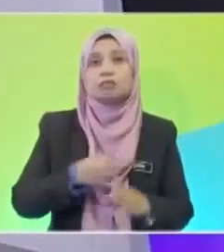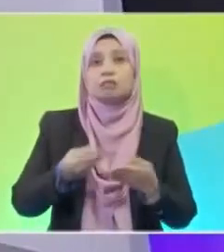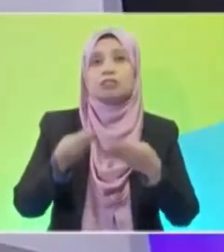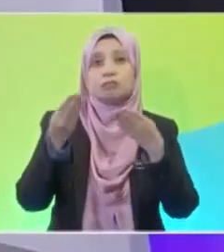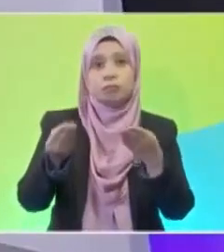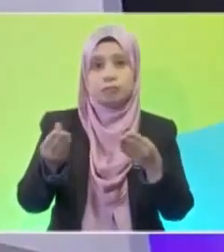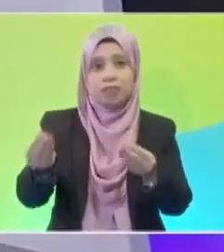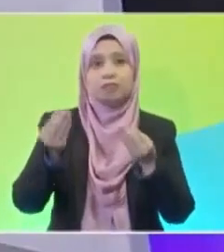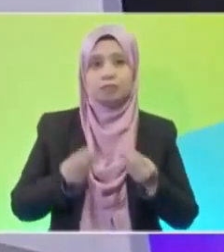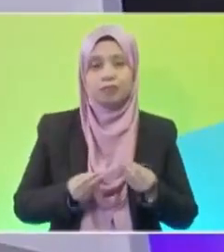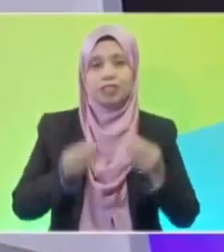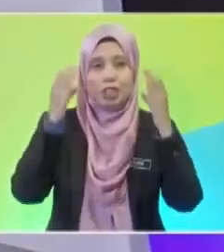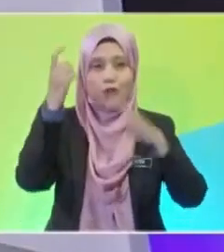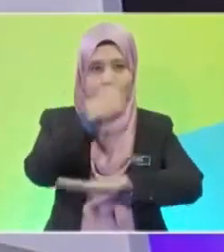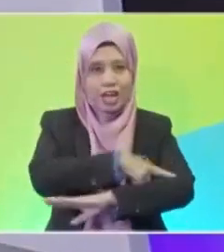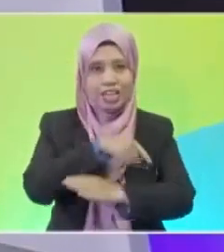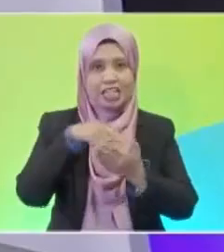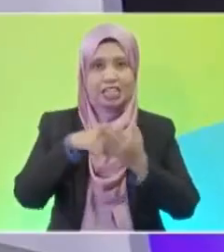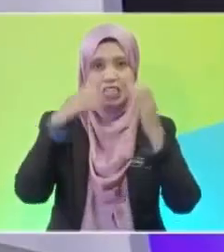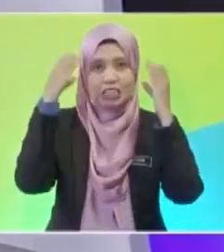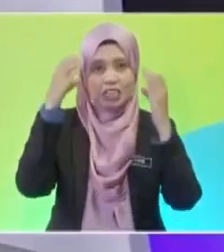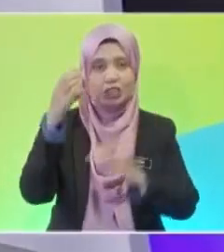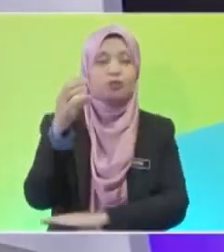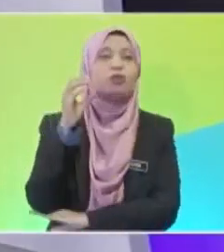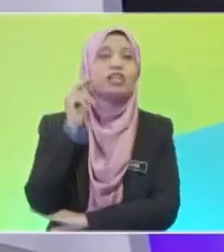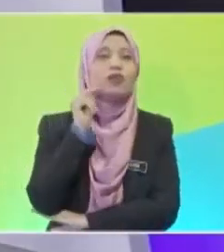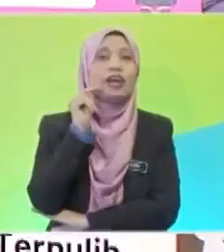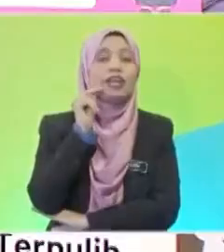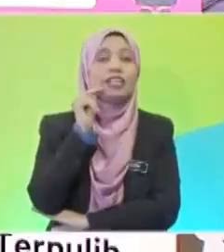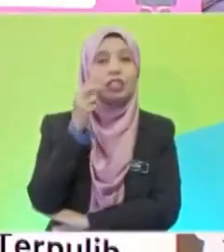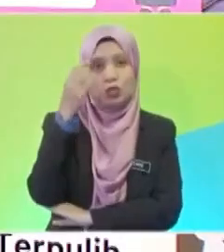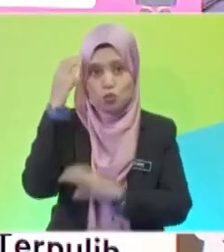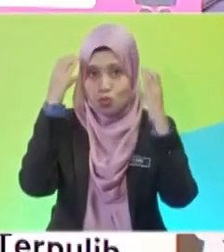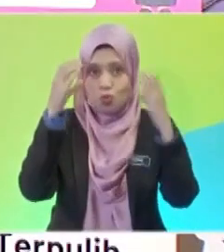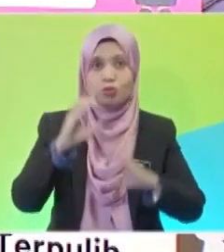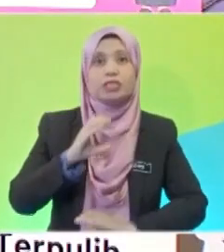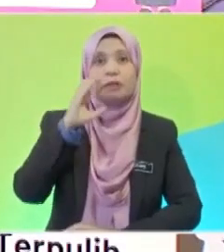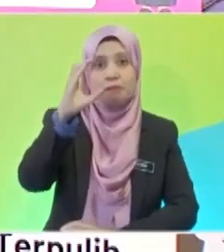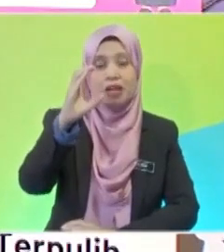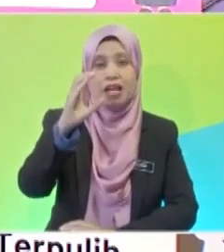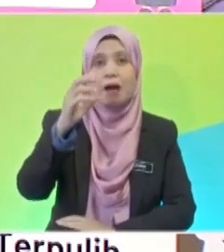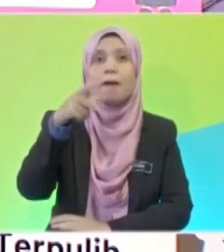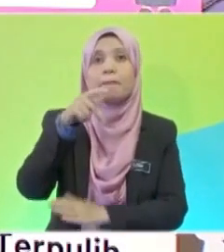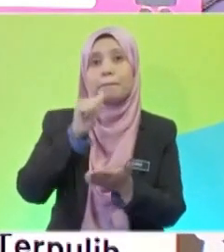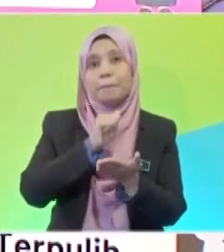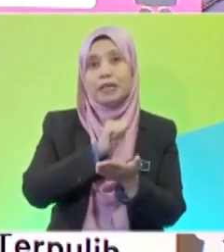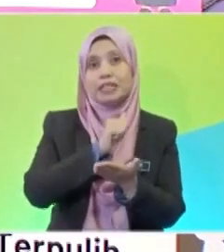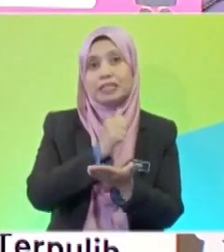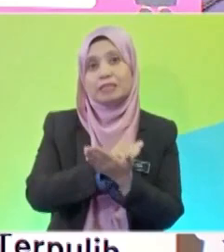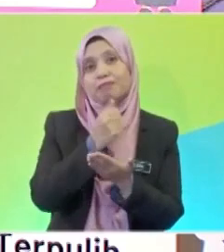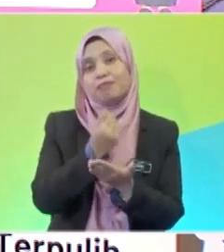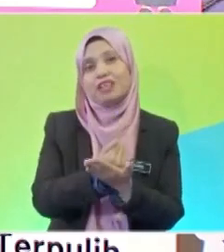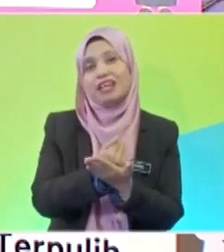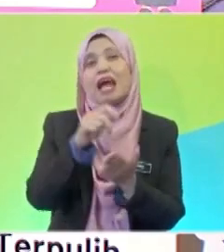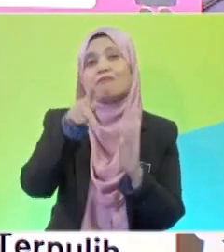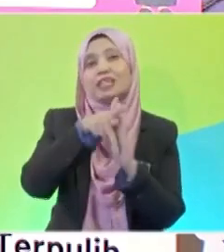mempersilakan pula guru kita pada hari ini iaitu Cikgu Cik Noraini yang merupakan guru cemerlang bagi mata pelajaran prinsip perakaunan dari SMK Sultan